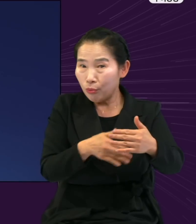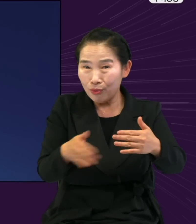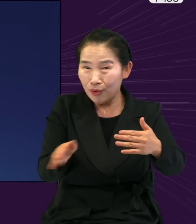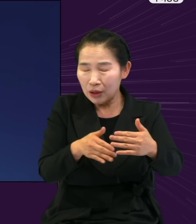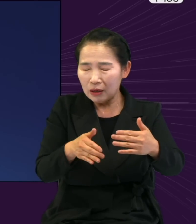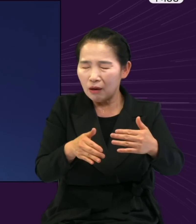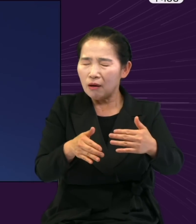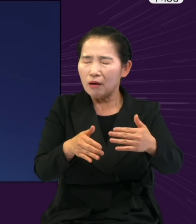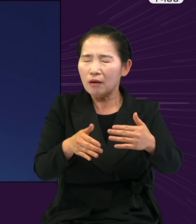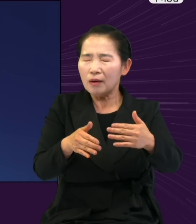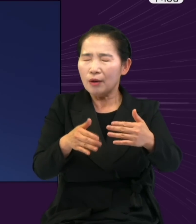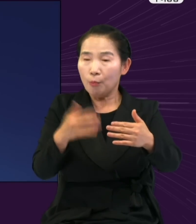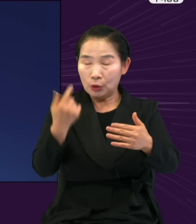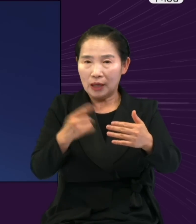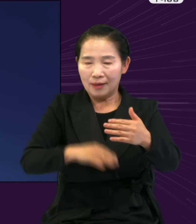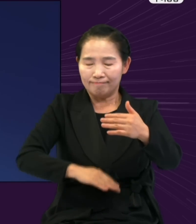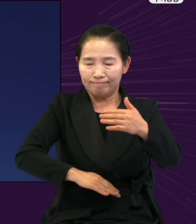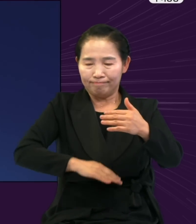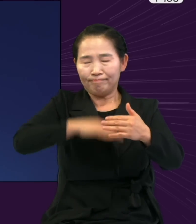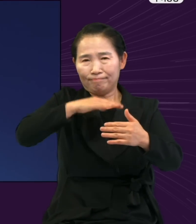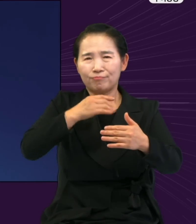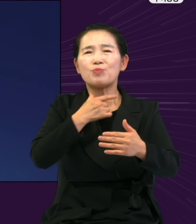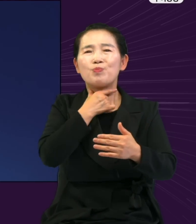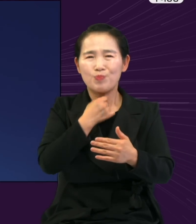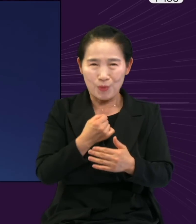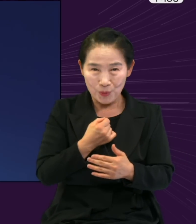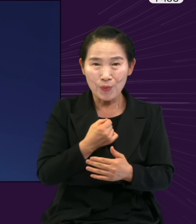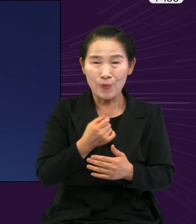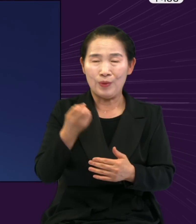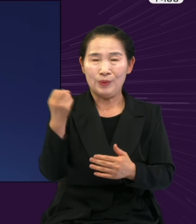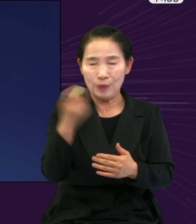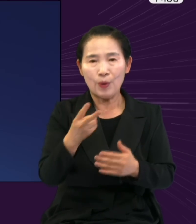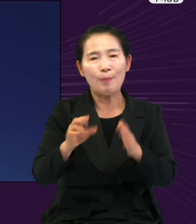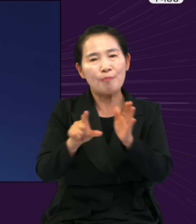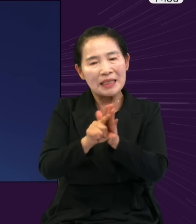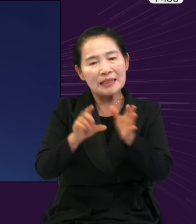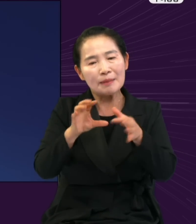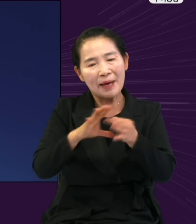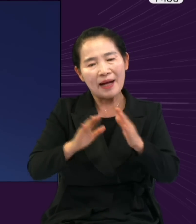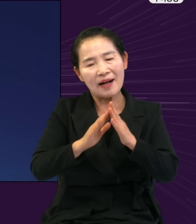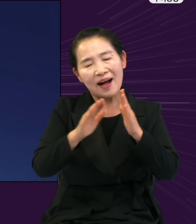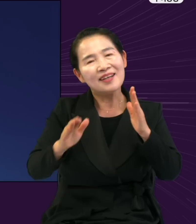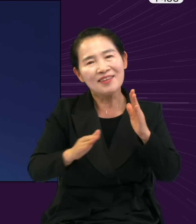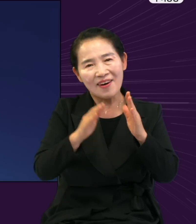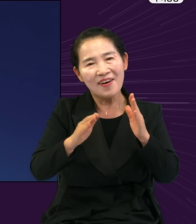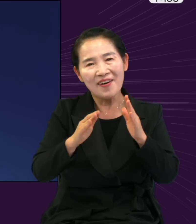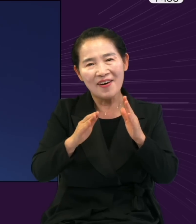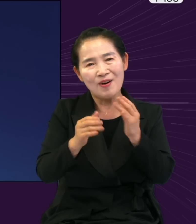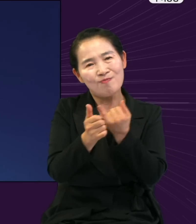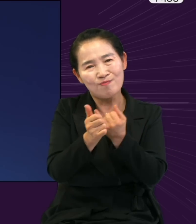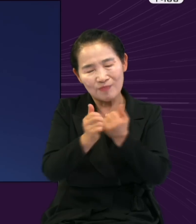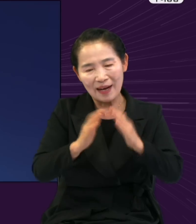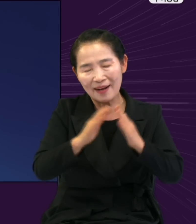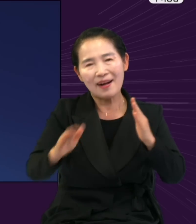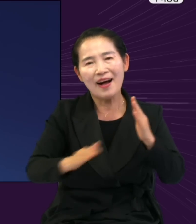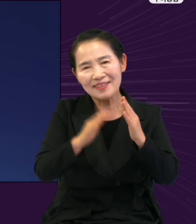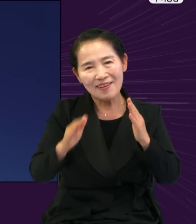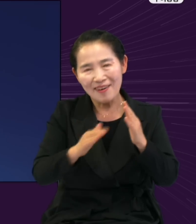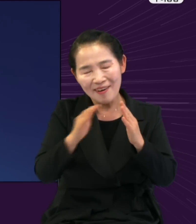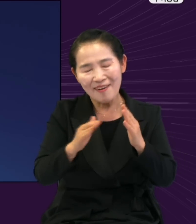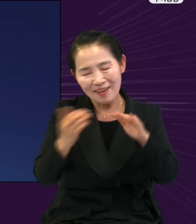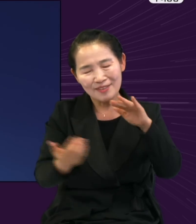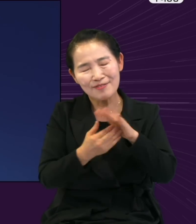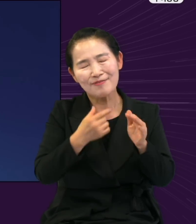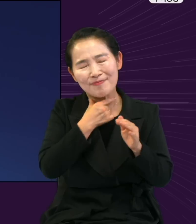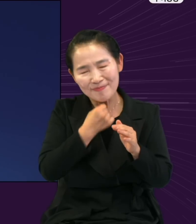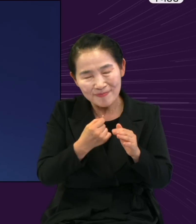채워졌으면 좋겠다. 그리고 믿음의 가정을 가지고 싶다라는 소망이 말씀과 기도 속에서 제 안에